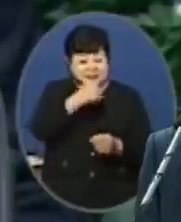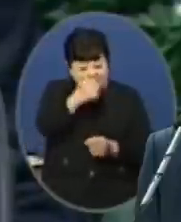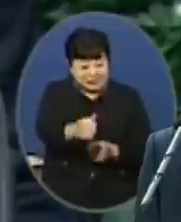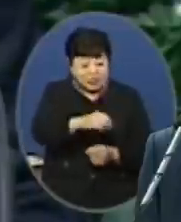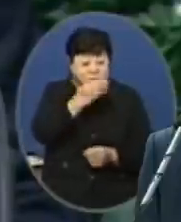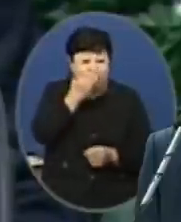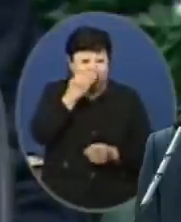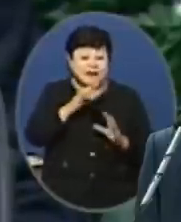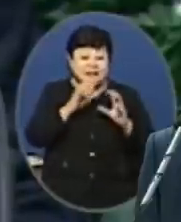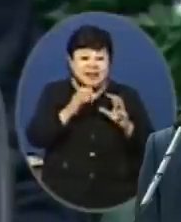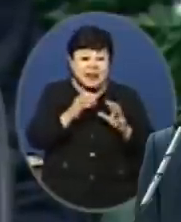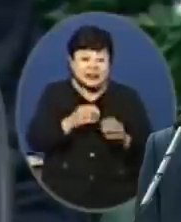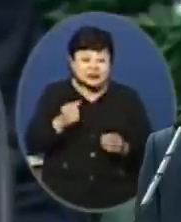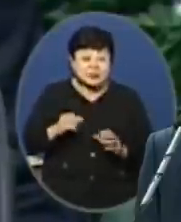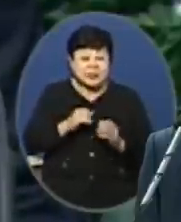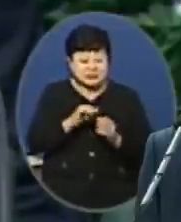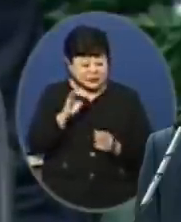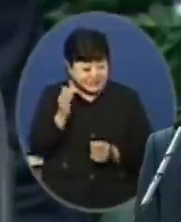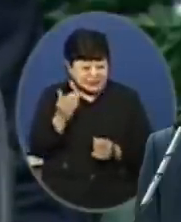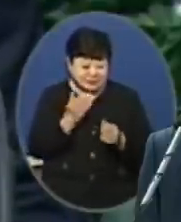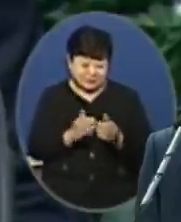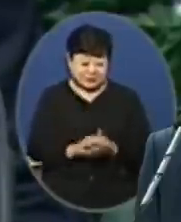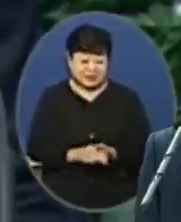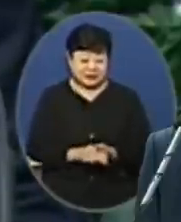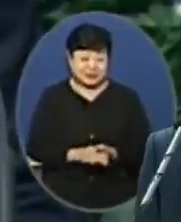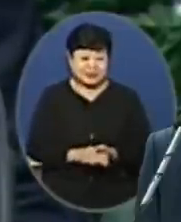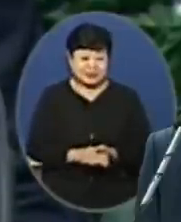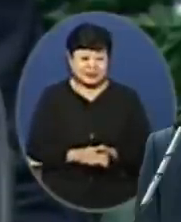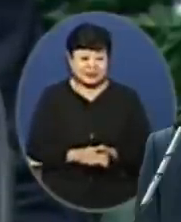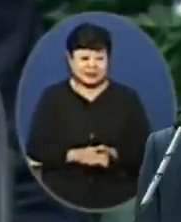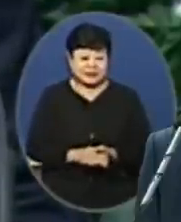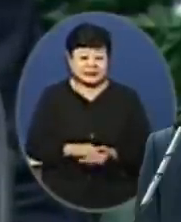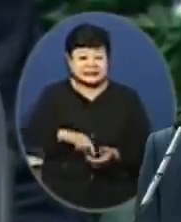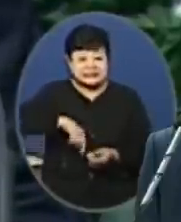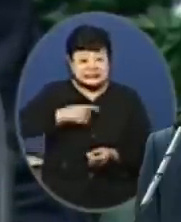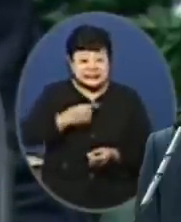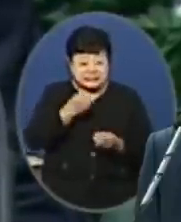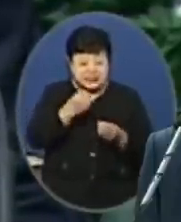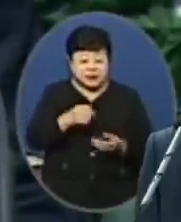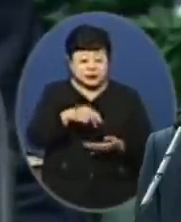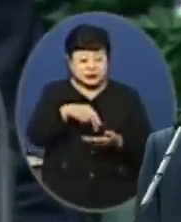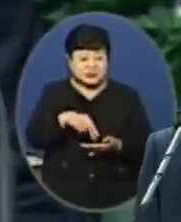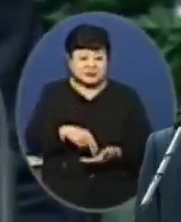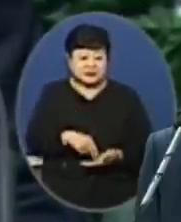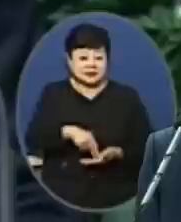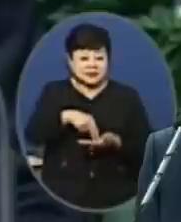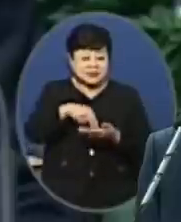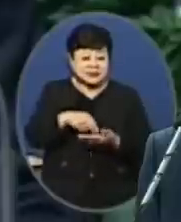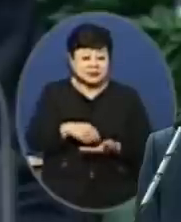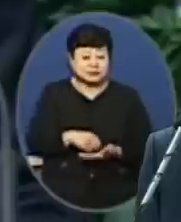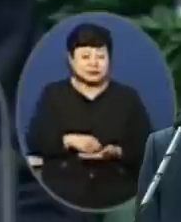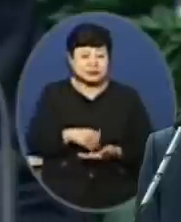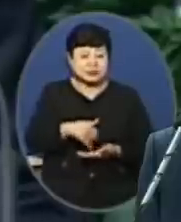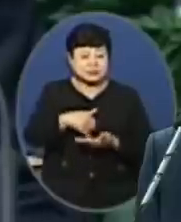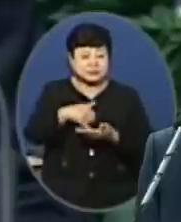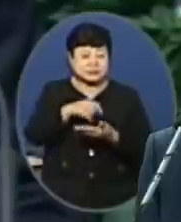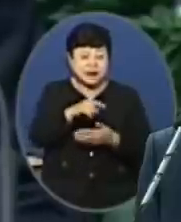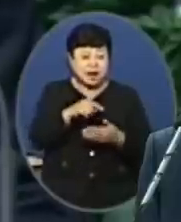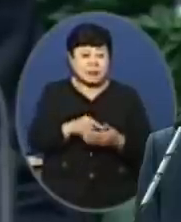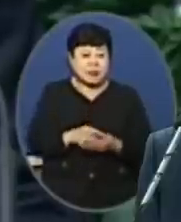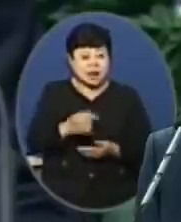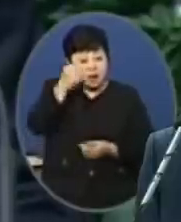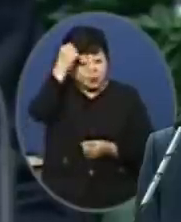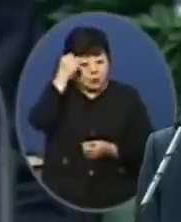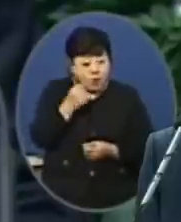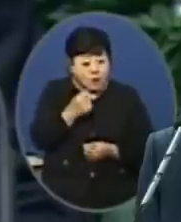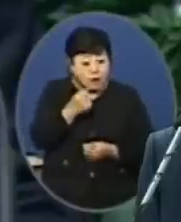제사장이여 거룩한 나라여 거의 소유된 백성이 된 것입니다. 이러한 자기 새로운 신분을 마음속에 늘